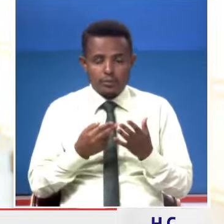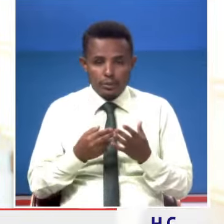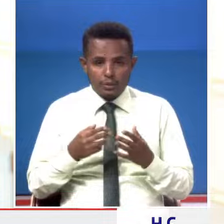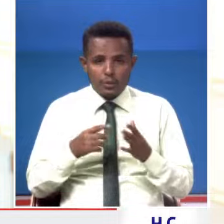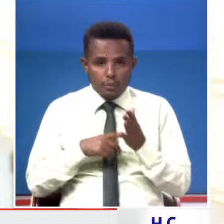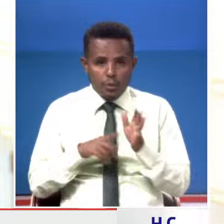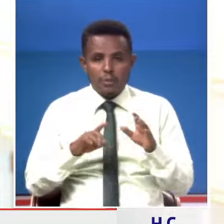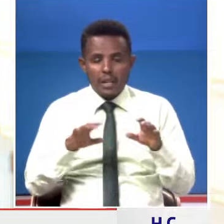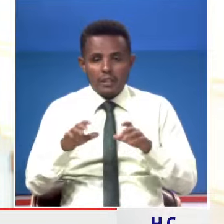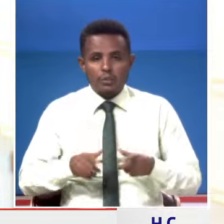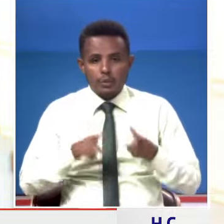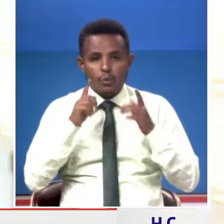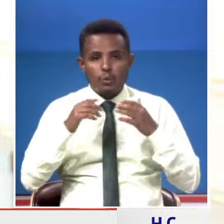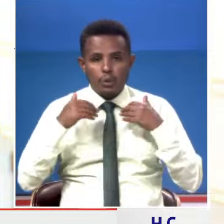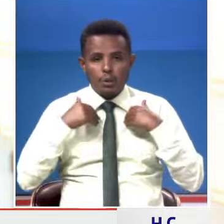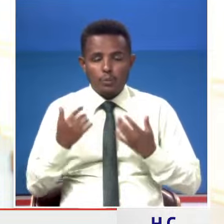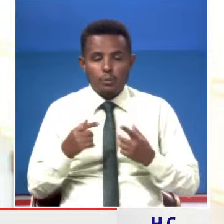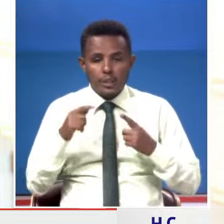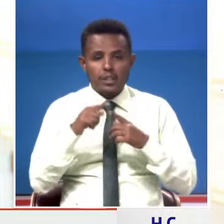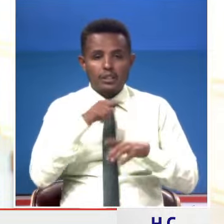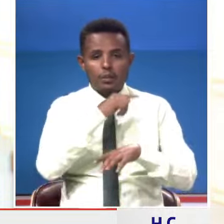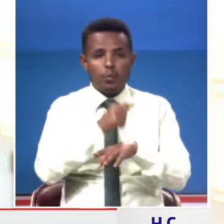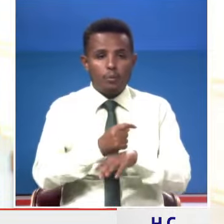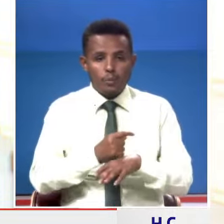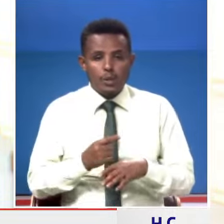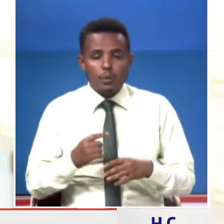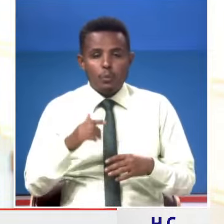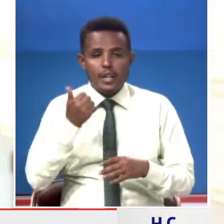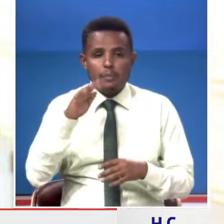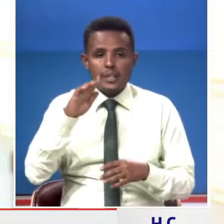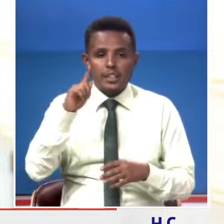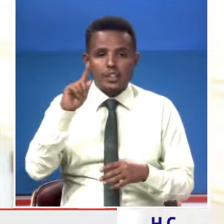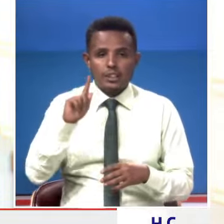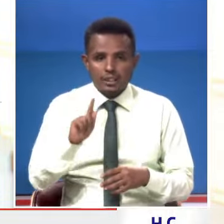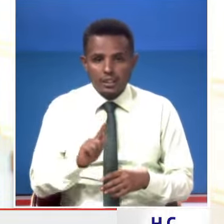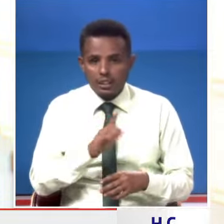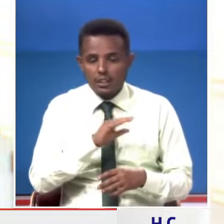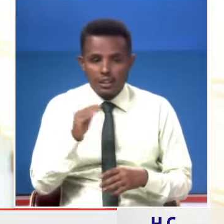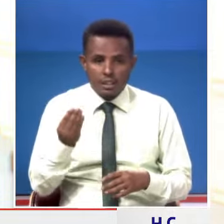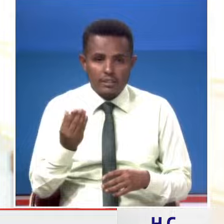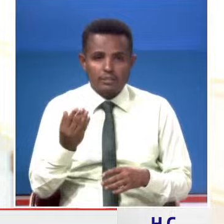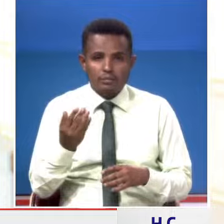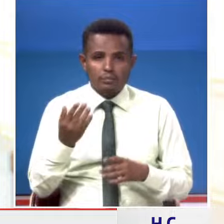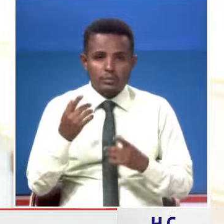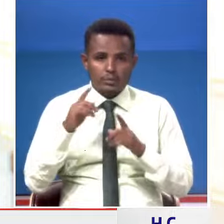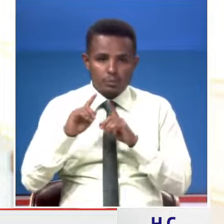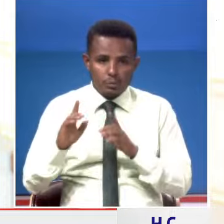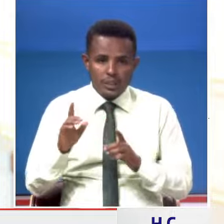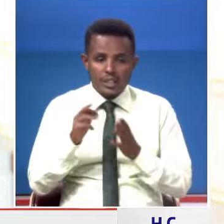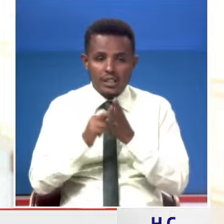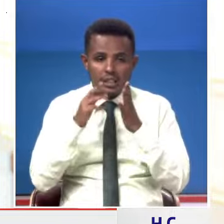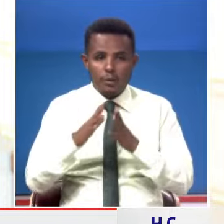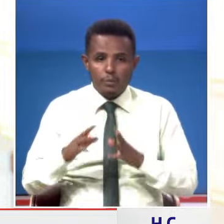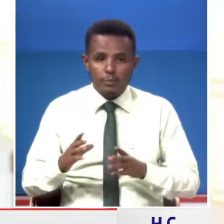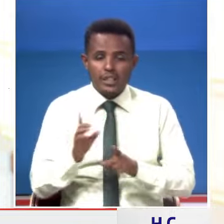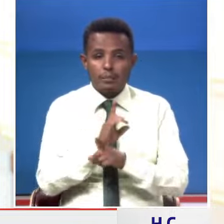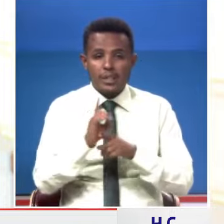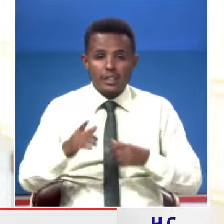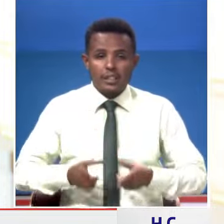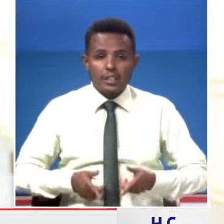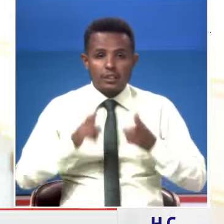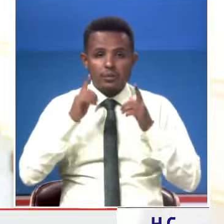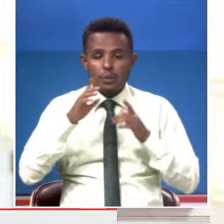የውጭ ሀገር ዜጎች ወደ ተቋሙ ወደ ኢሚግሬሽንና ዜግነት አገልግሎት ተቋም ሂደው ወደ ህጋዊ መስመር እንዲኖሩ